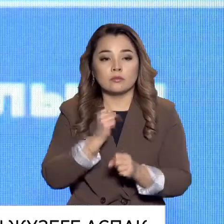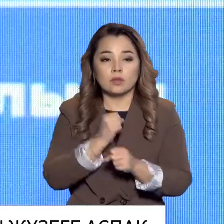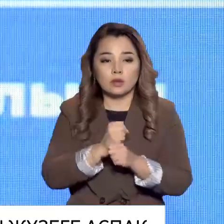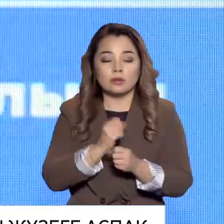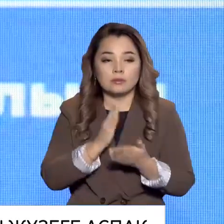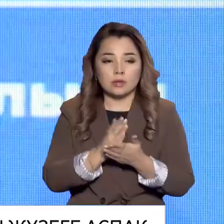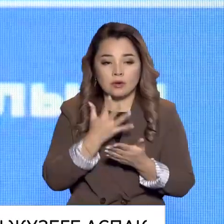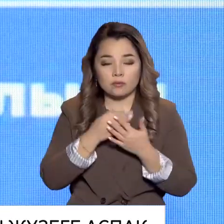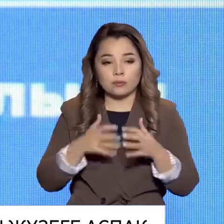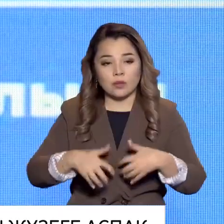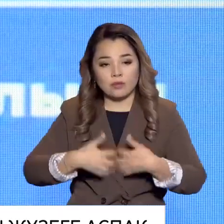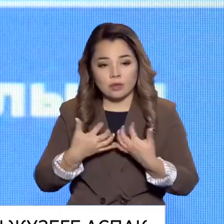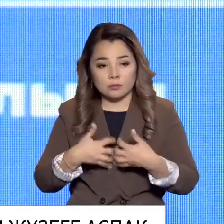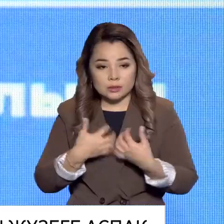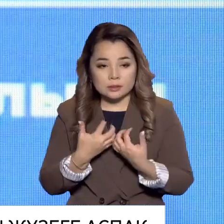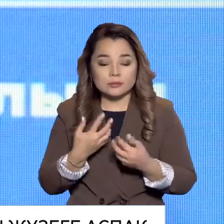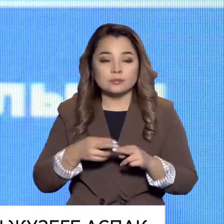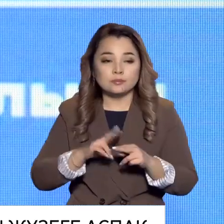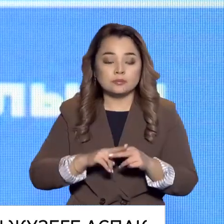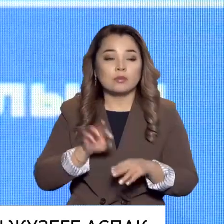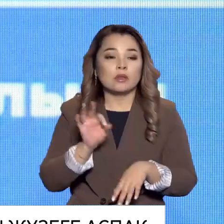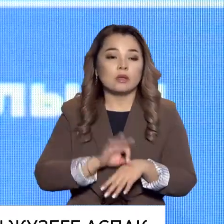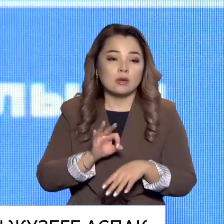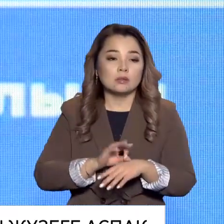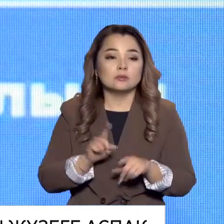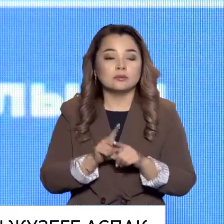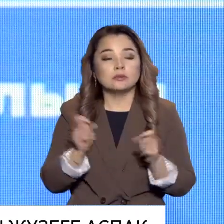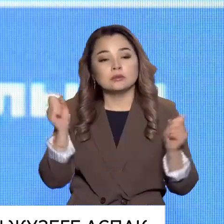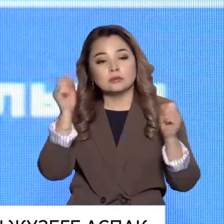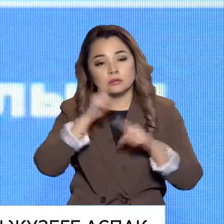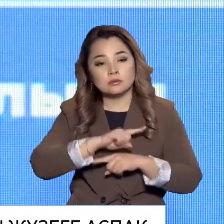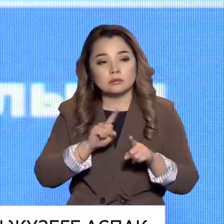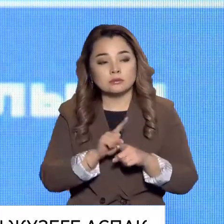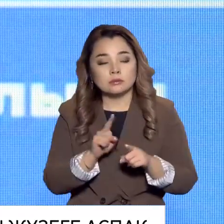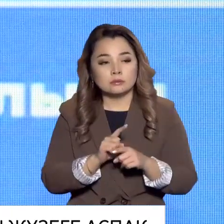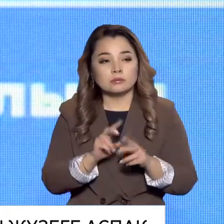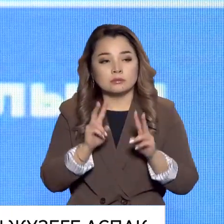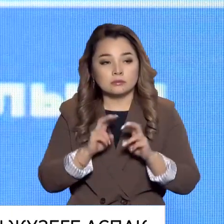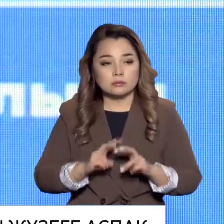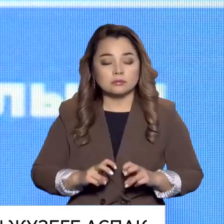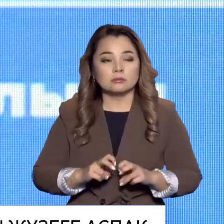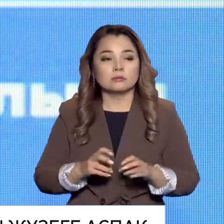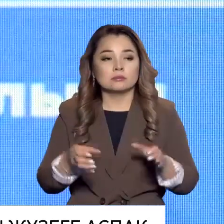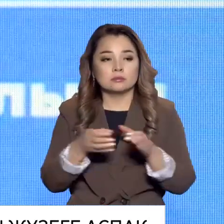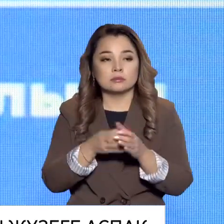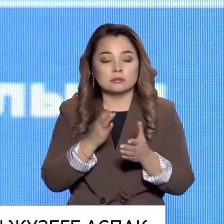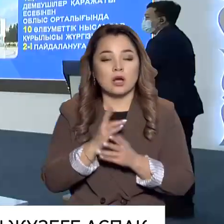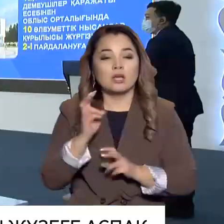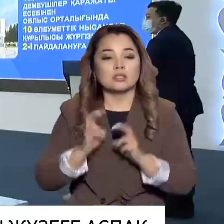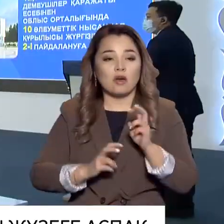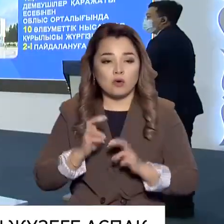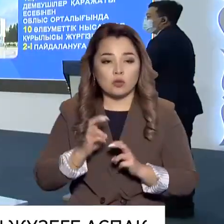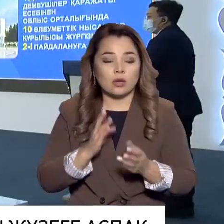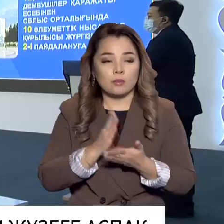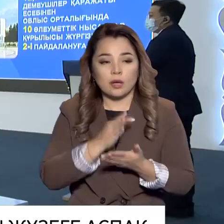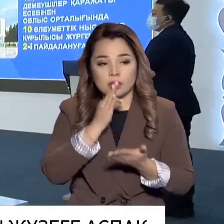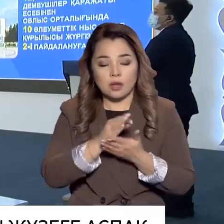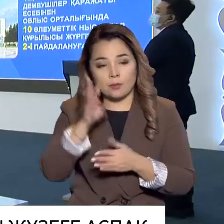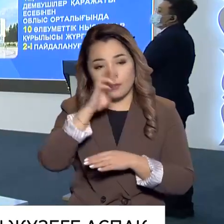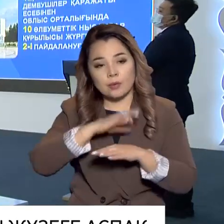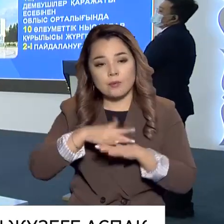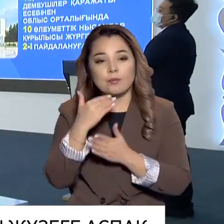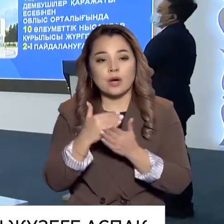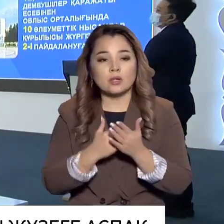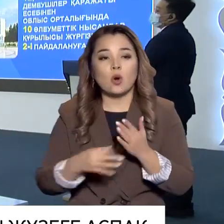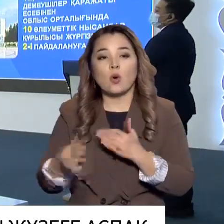одан кейінгі мына ауруларды анықтайтын, тестін анықтайтын экспресс-тест заводы. Мемлекеттік бағдарламалардан